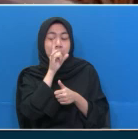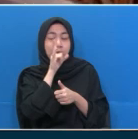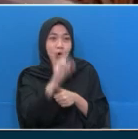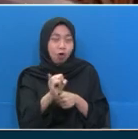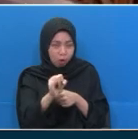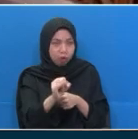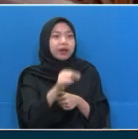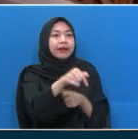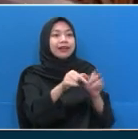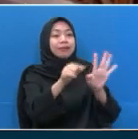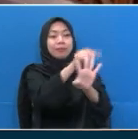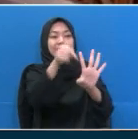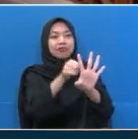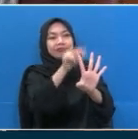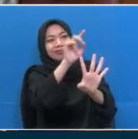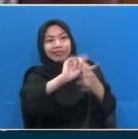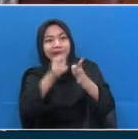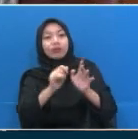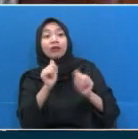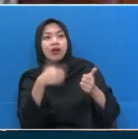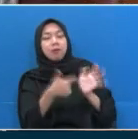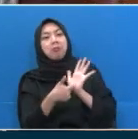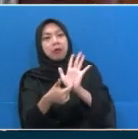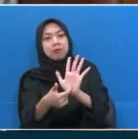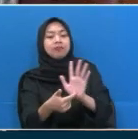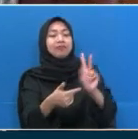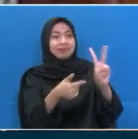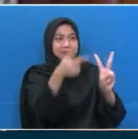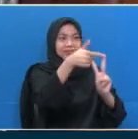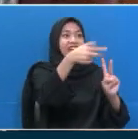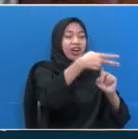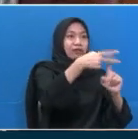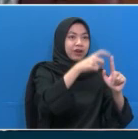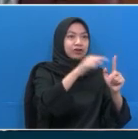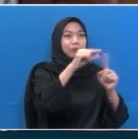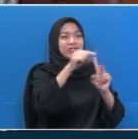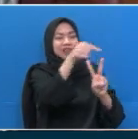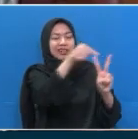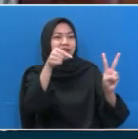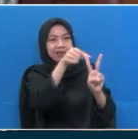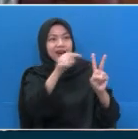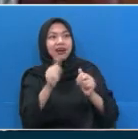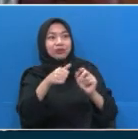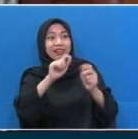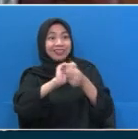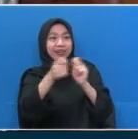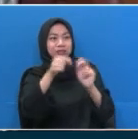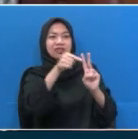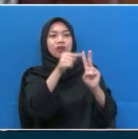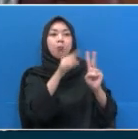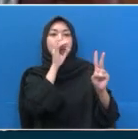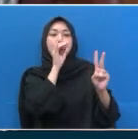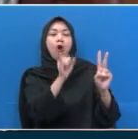pembunuhan Yosua hasil tes poligraf pasangan Ferdi sambo dan istrinya dinilai berbohong terkait kesaksian